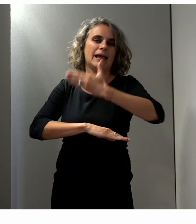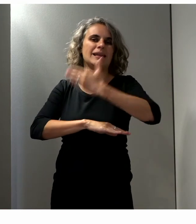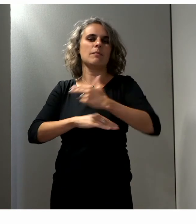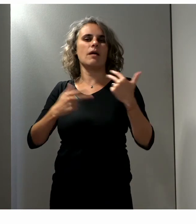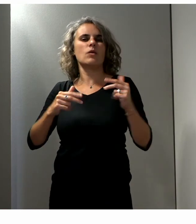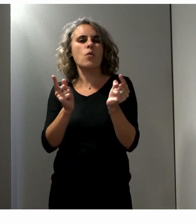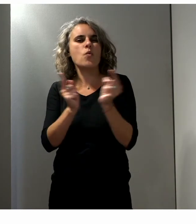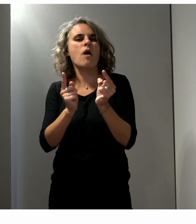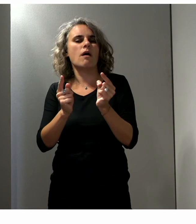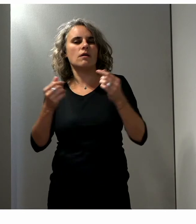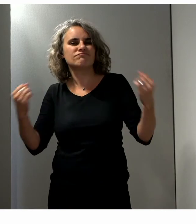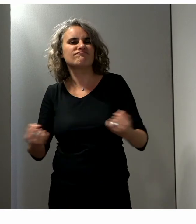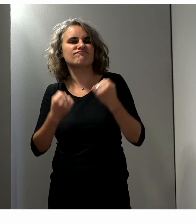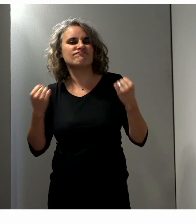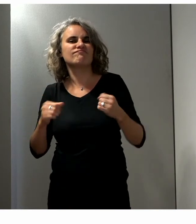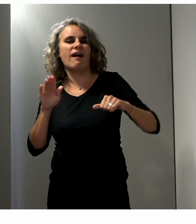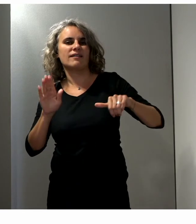campagne soient